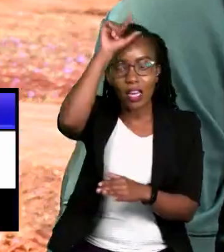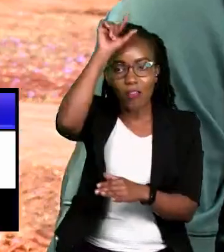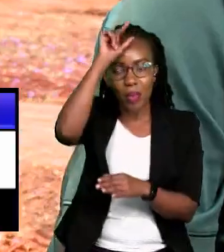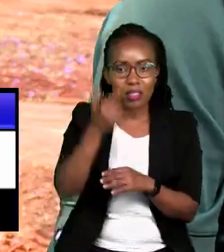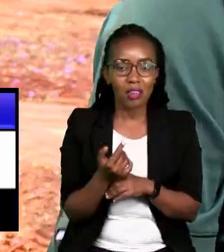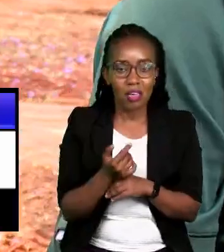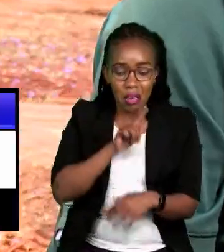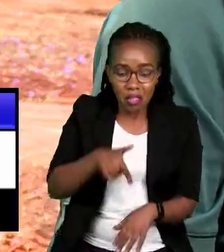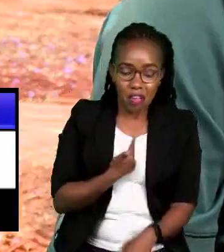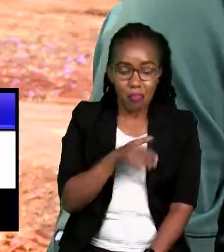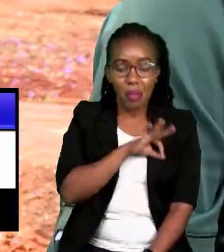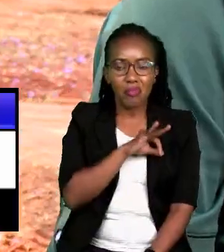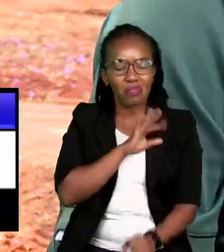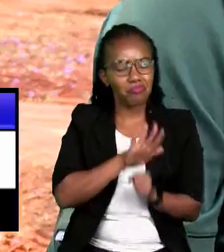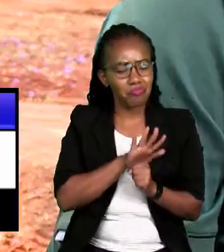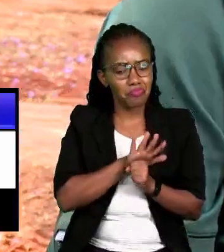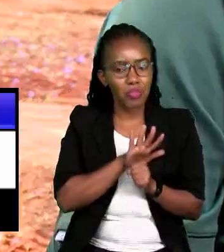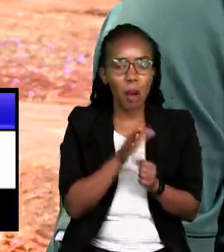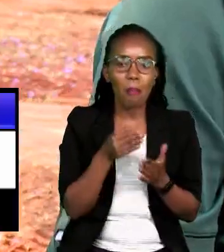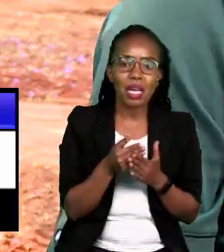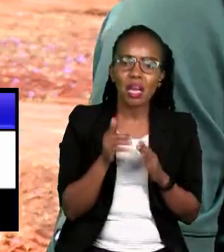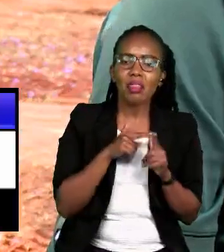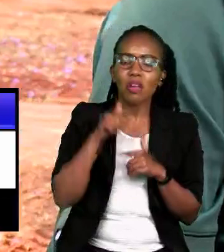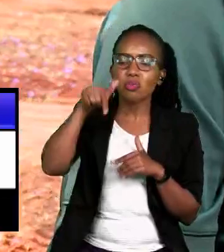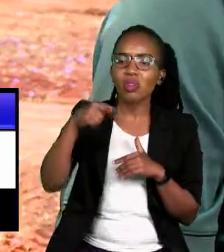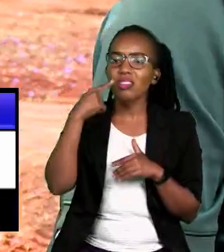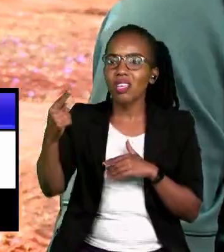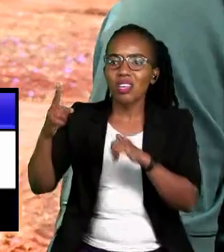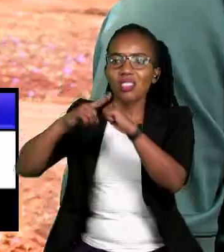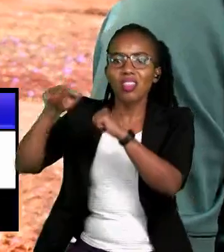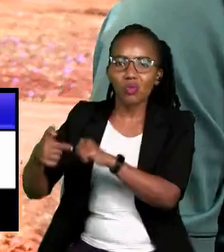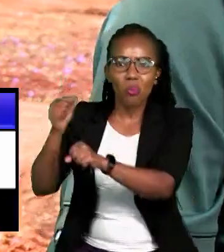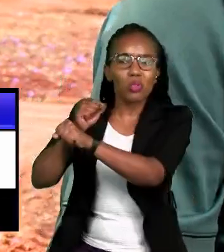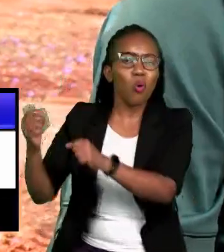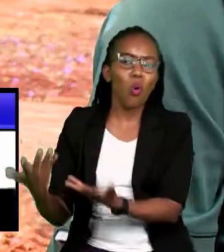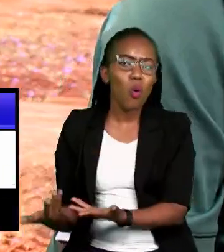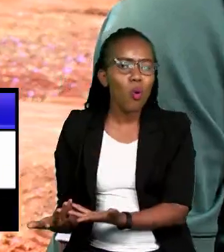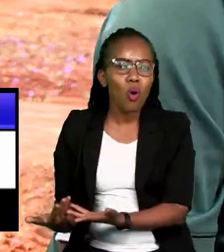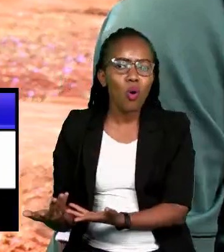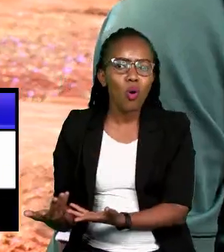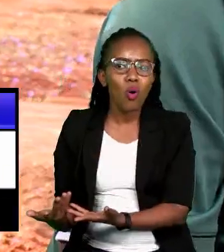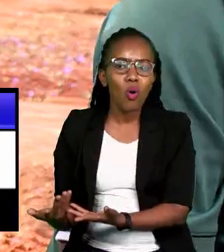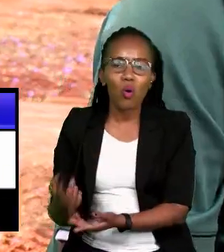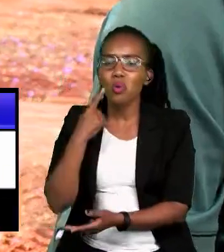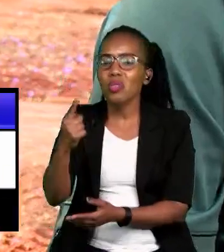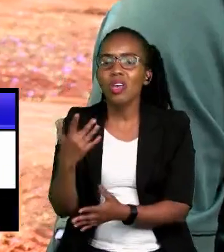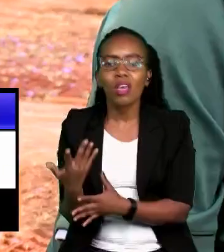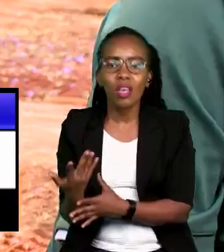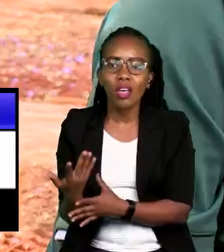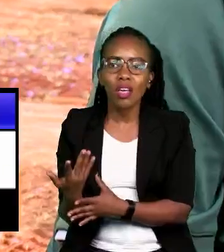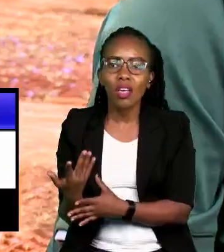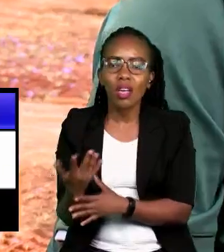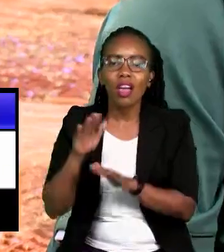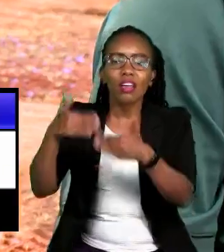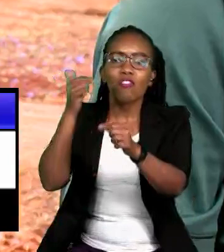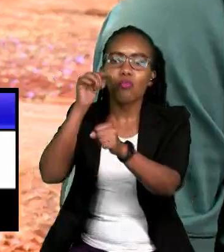wanaweka mfukoni mabilioni na mabilioni, alafu leo uje useme kwamba shilingi 6,000 haiwezekani? Mtu unaongea kabisa hapo unasema kwamba ametoa hadi,